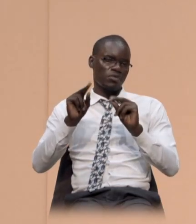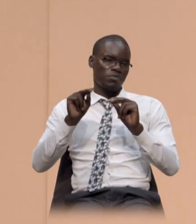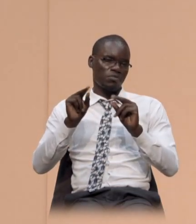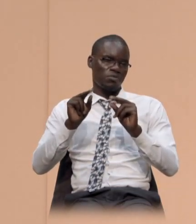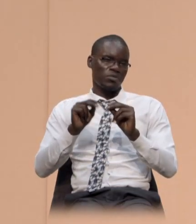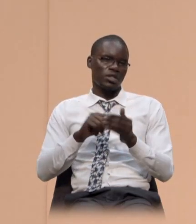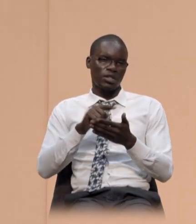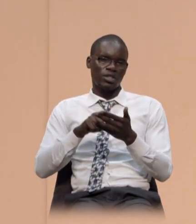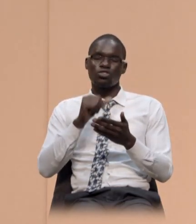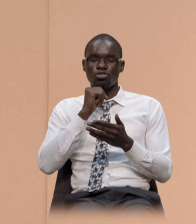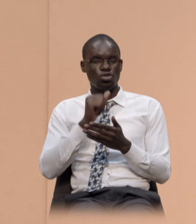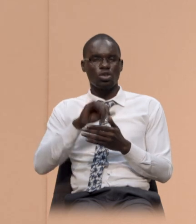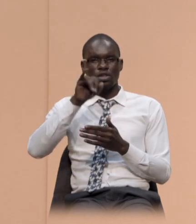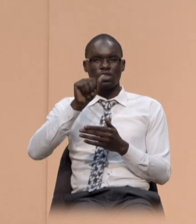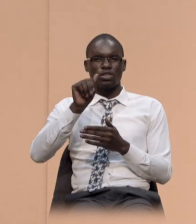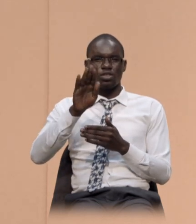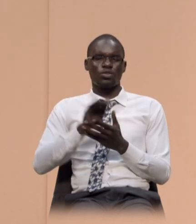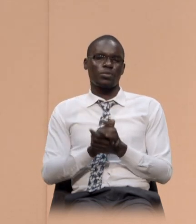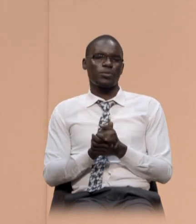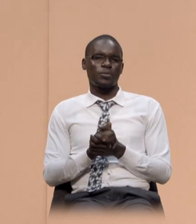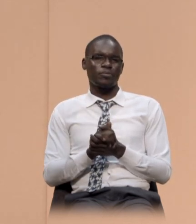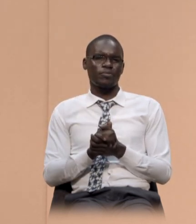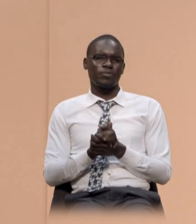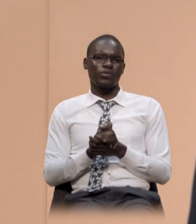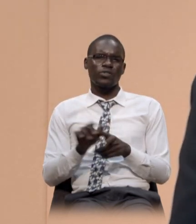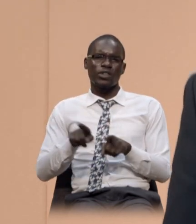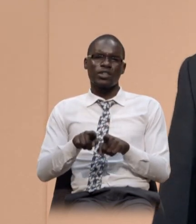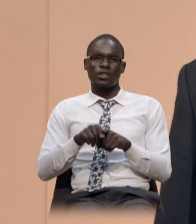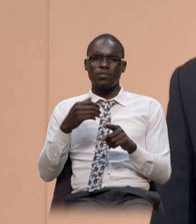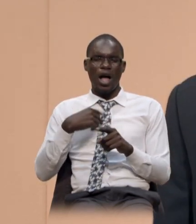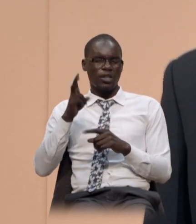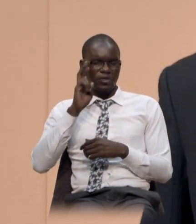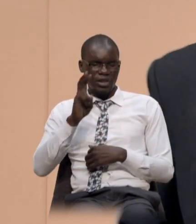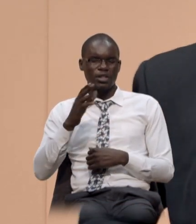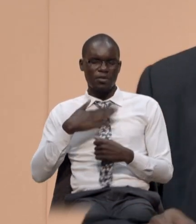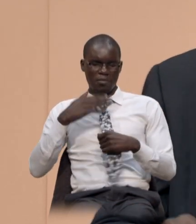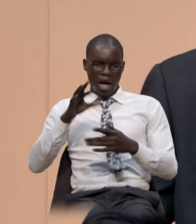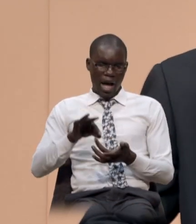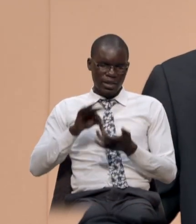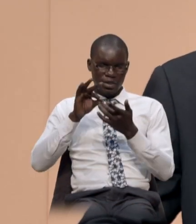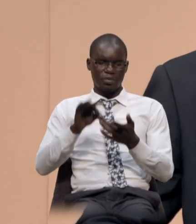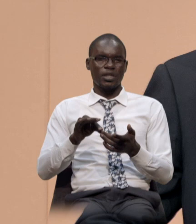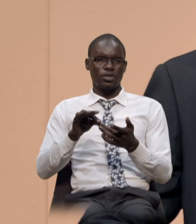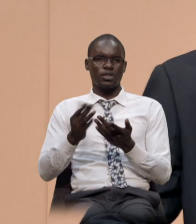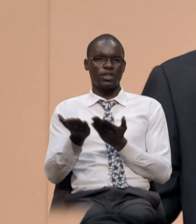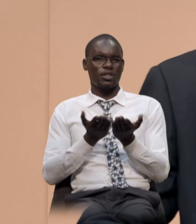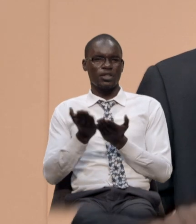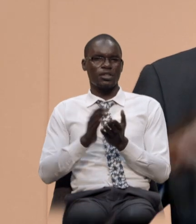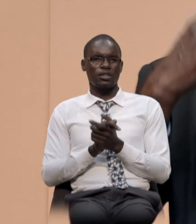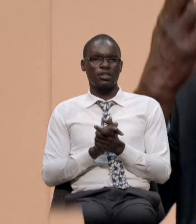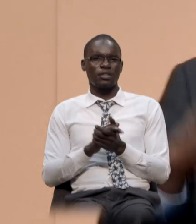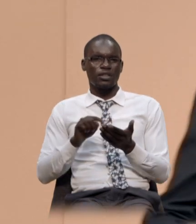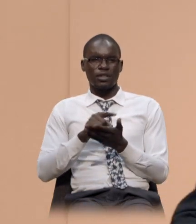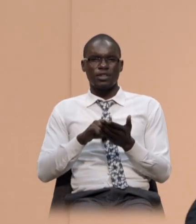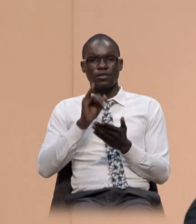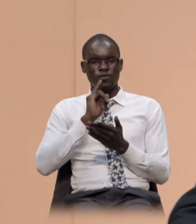hiyo sio Ayubu. Umeona mtumishi wangu Ayubu, umeona mtumishi wangu wa pekee ninayemtegemea. Watumishi wa Bwana, hii ndio